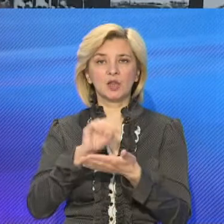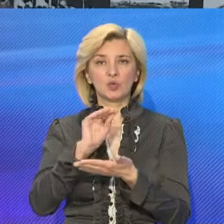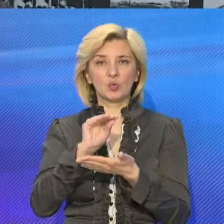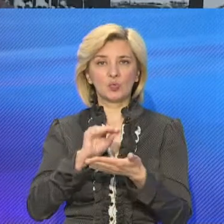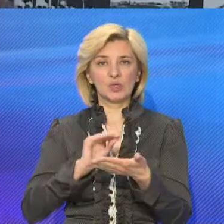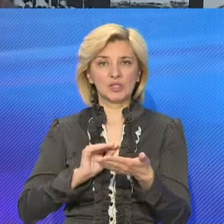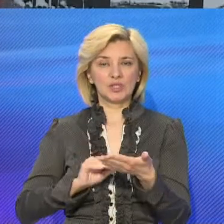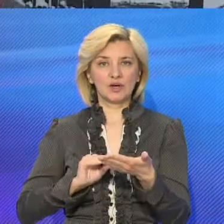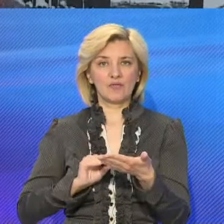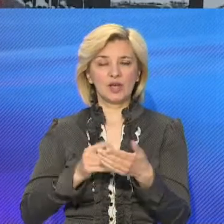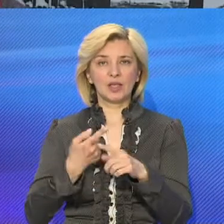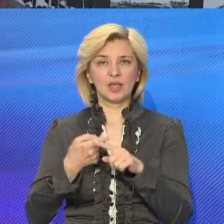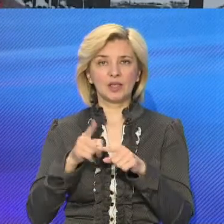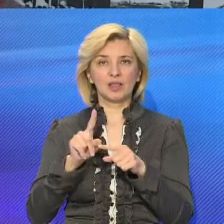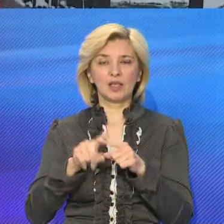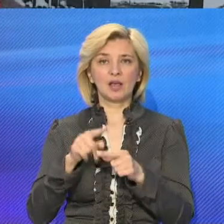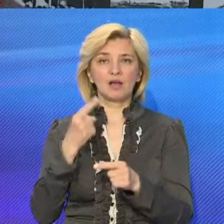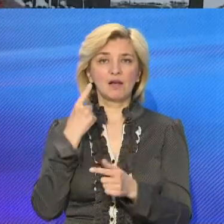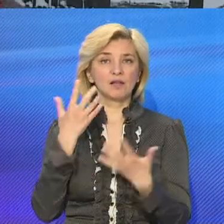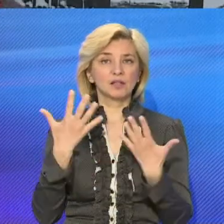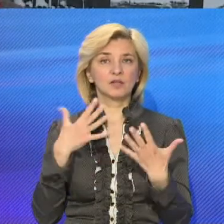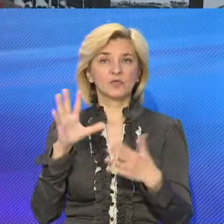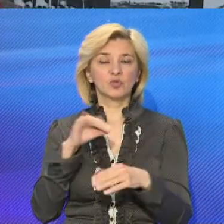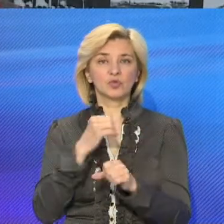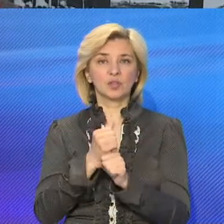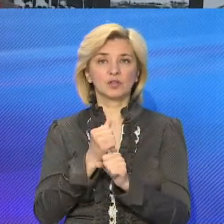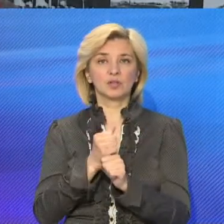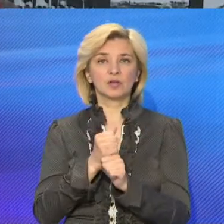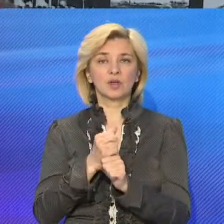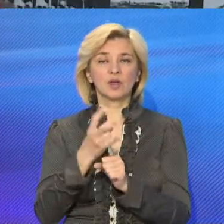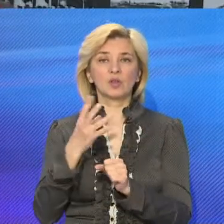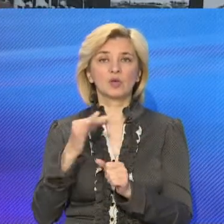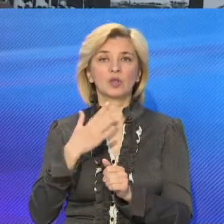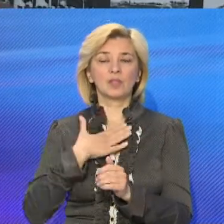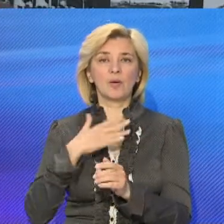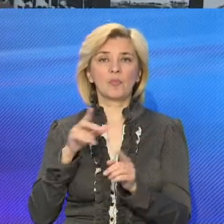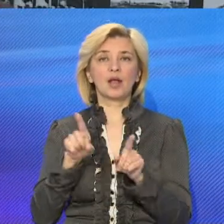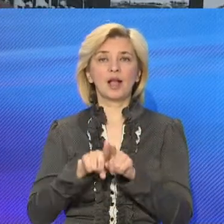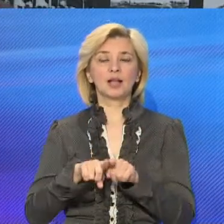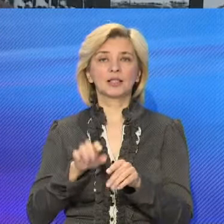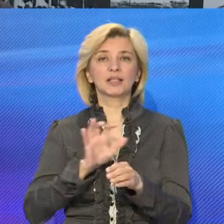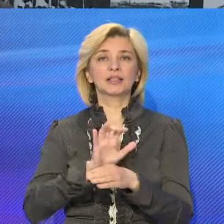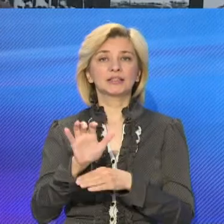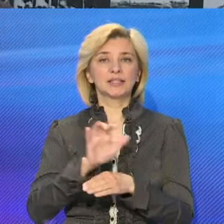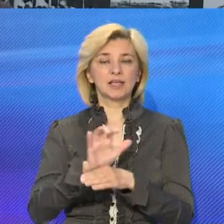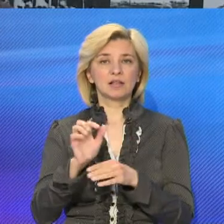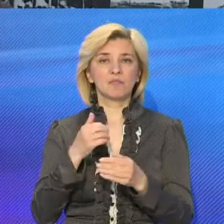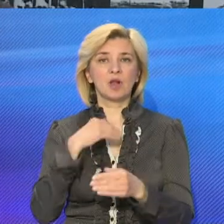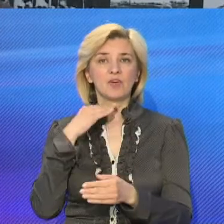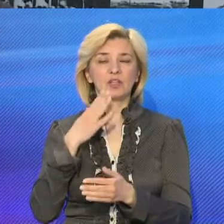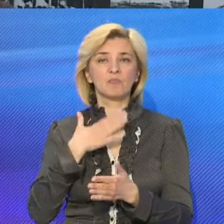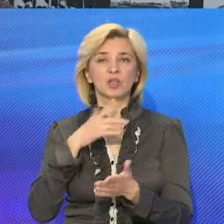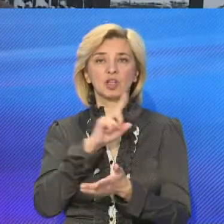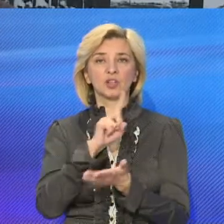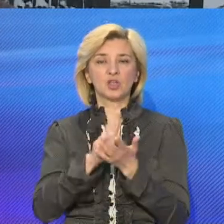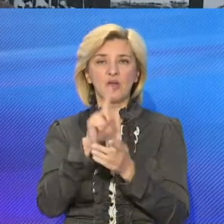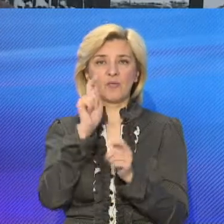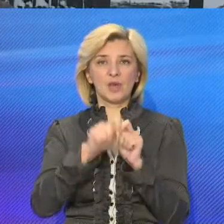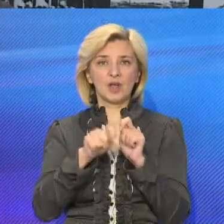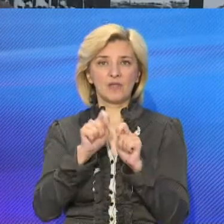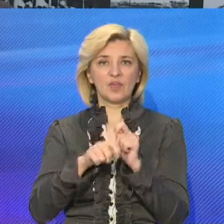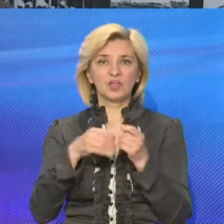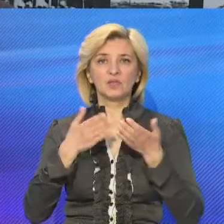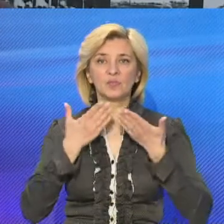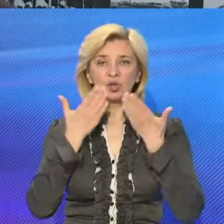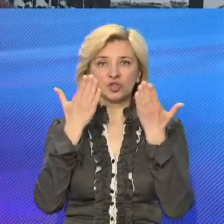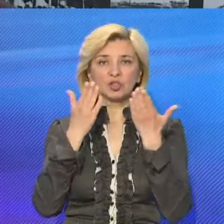это. Ну, казалось бы, все сделали, но и нам, как издателям, хватило. Потому что мы должны все проверить, мы должны все вычитать, у нас должны все запятые на месте